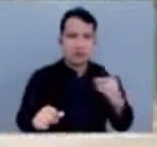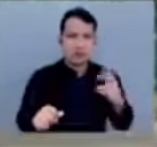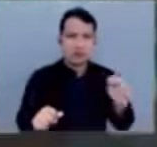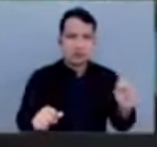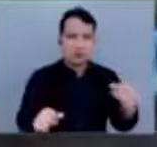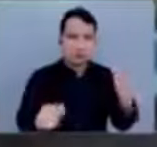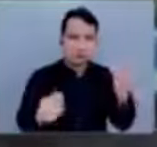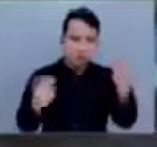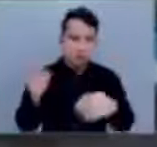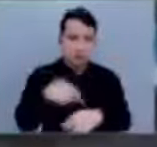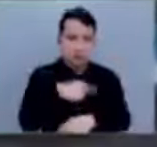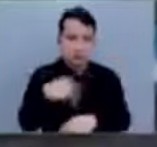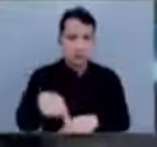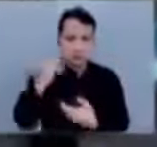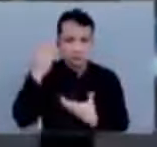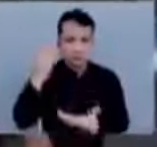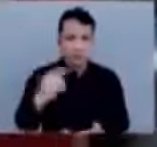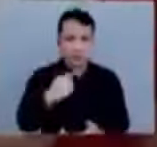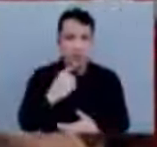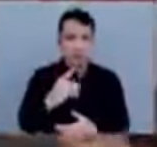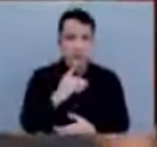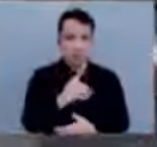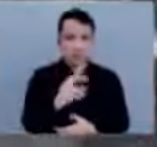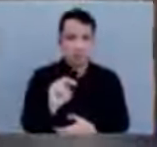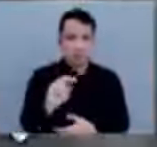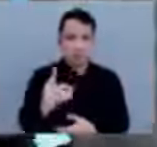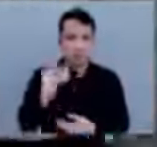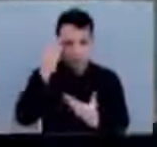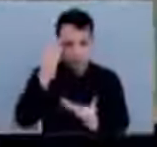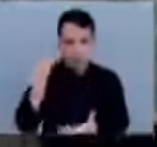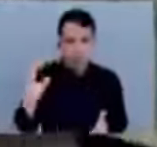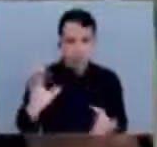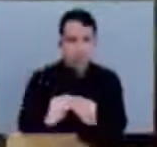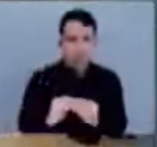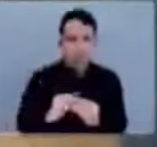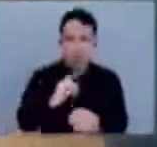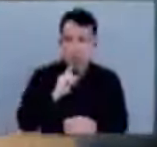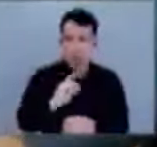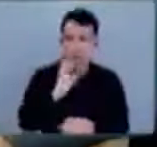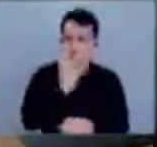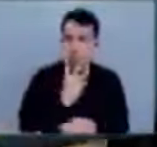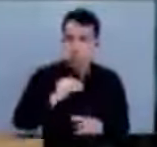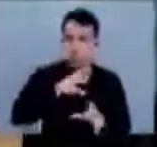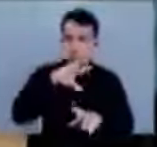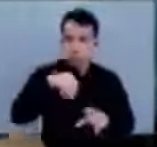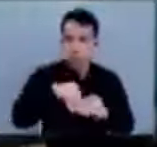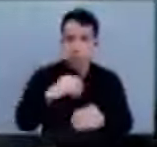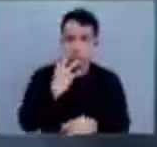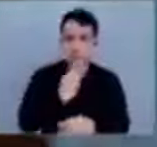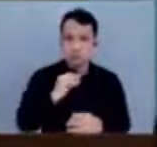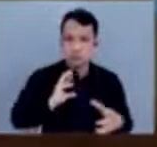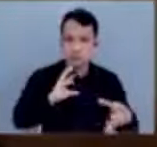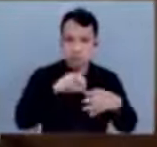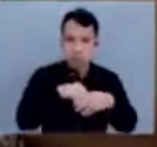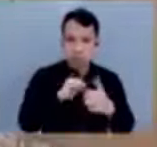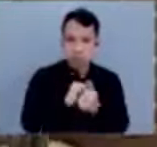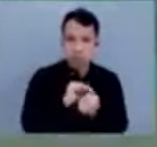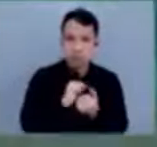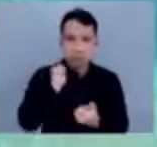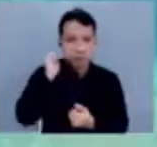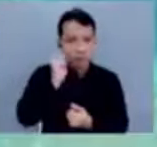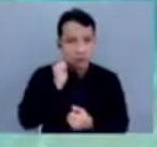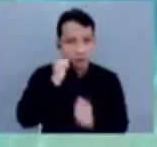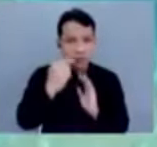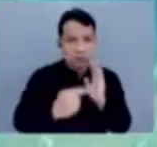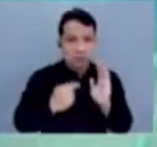China. Ayon naman kay Defense Secretary Gibo Chudoro, mananagot sa batas ang mga opisyal na sangkot sa umano'y audio recording